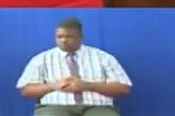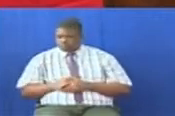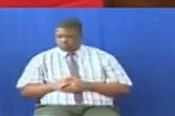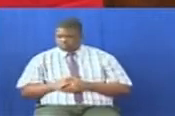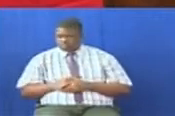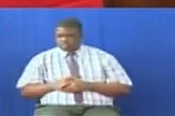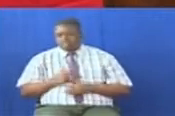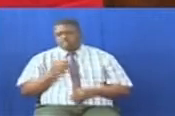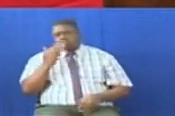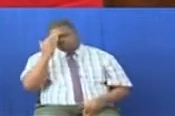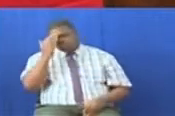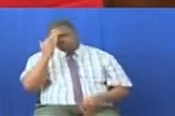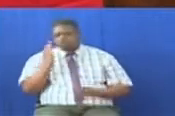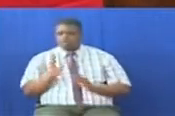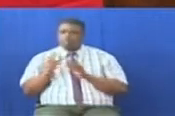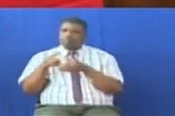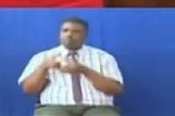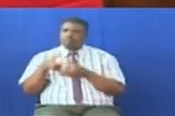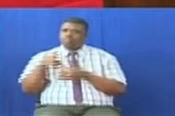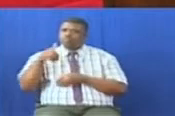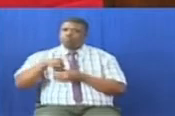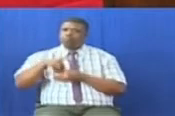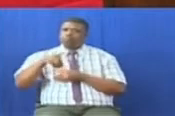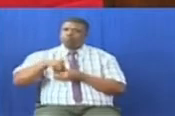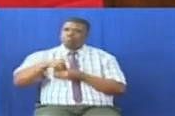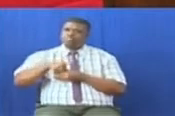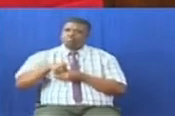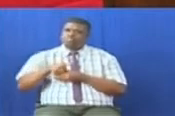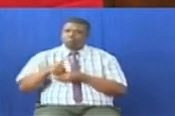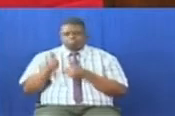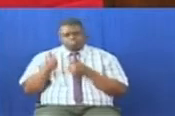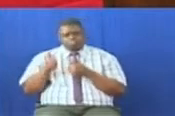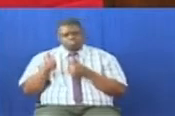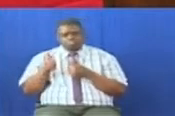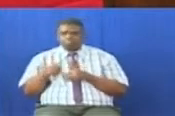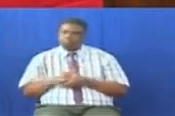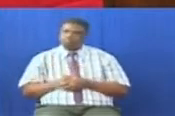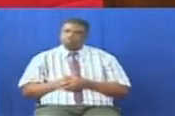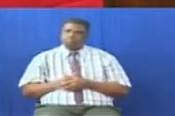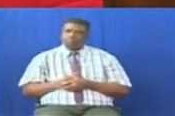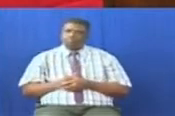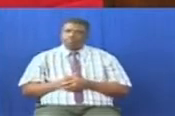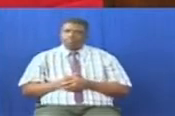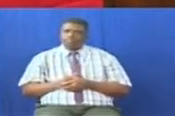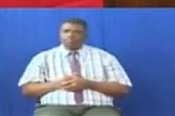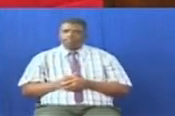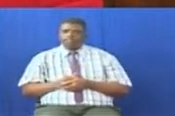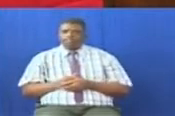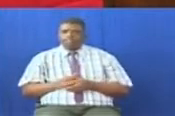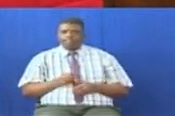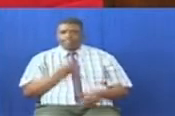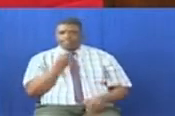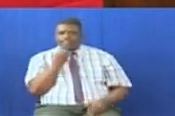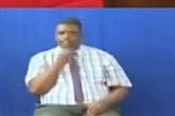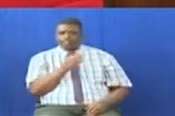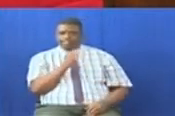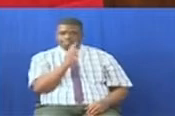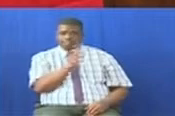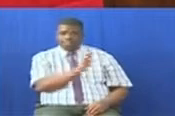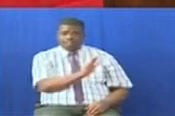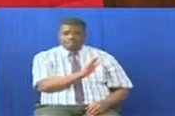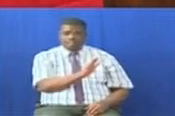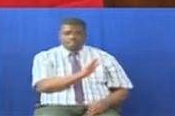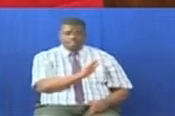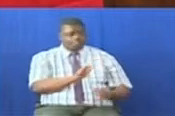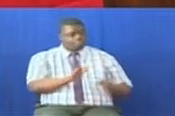Ninatambua ni kamati yenye wajumbe wenye weledi, na ndio maana taarifa yao ni taarifa